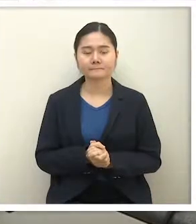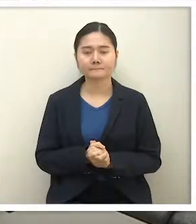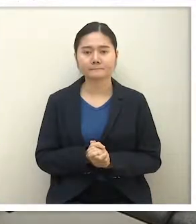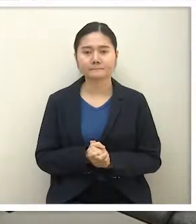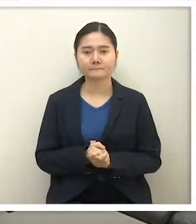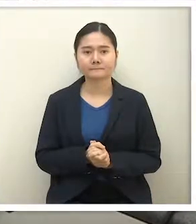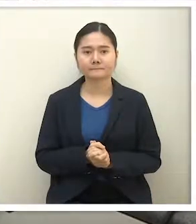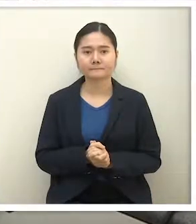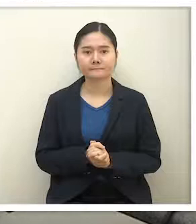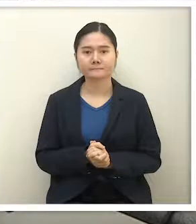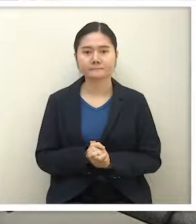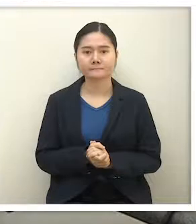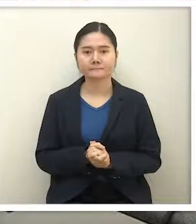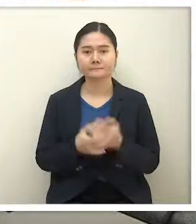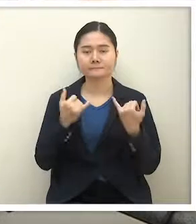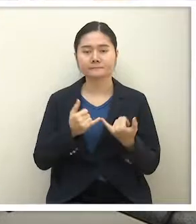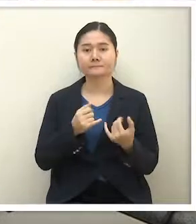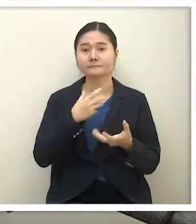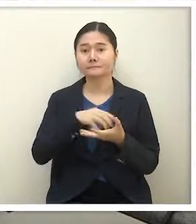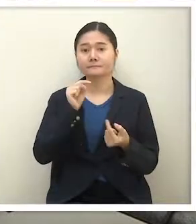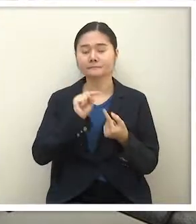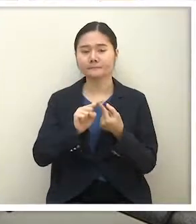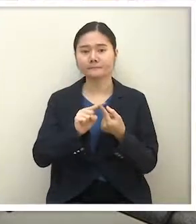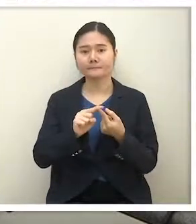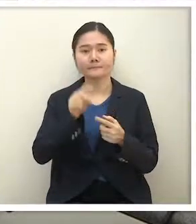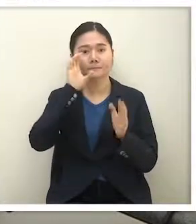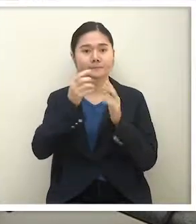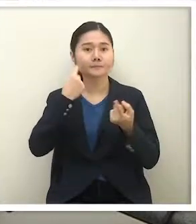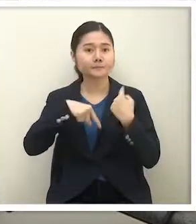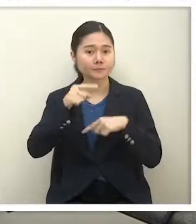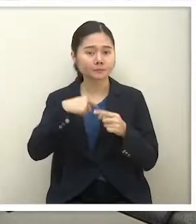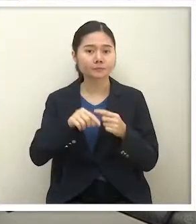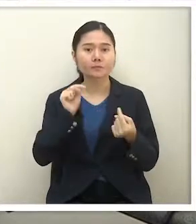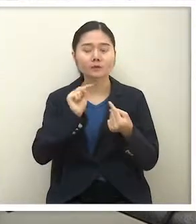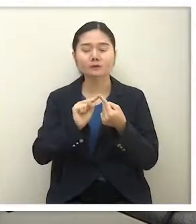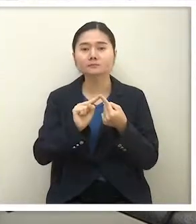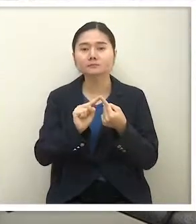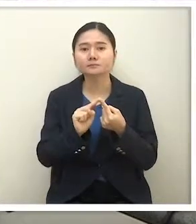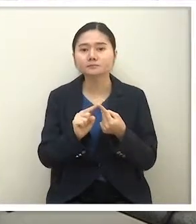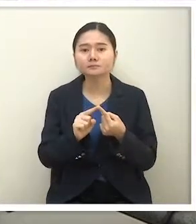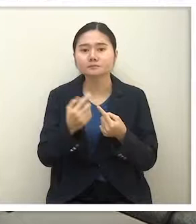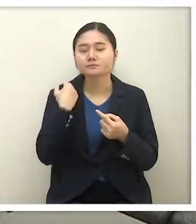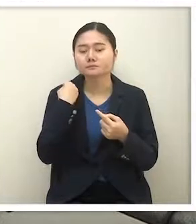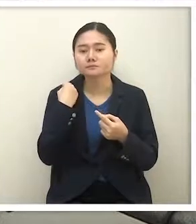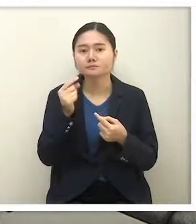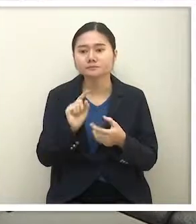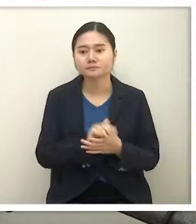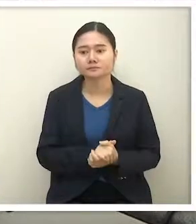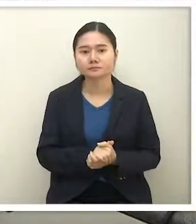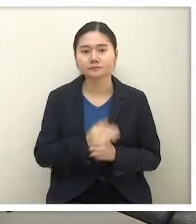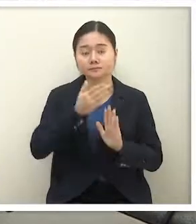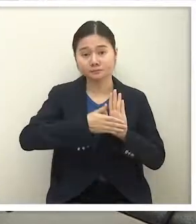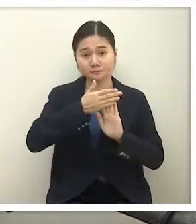ทีนี้เรามาพูดถึงเรื่องแอนิเมชันกันนิดนึงส่วนประกอบของแอนิเมชันเนี่ยก็จะมีฉ